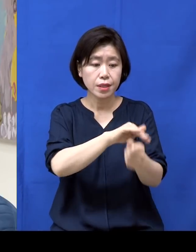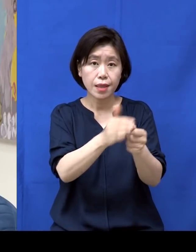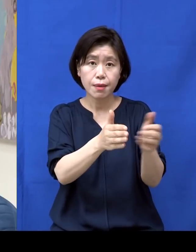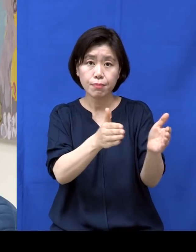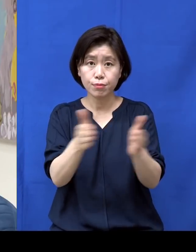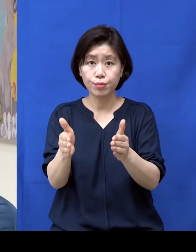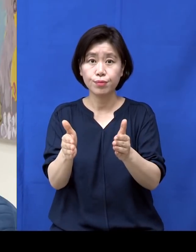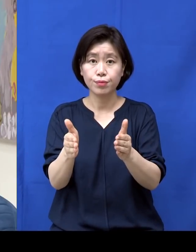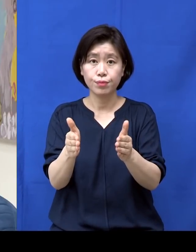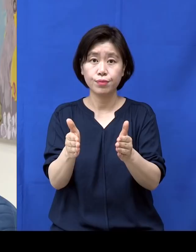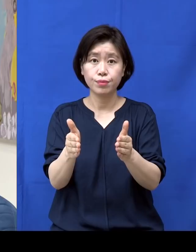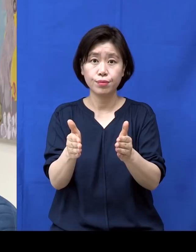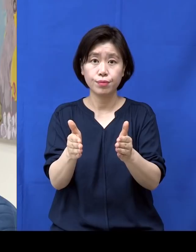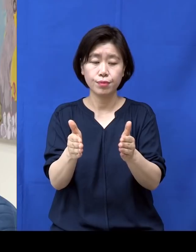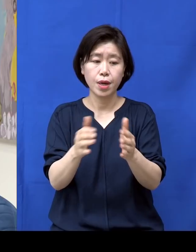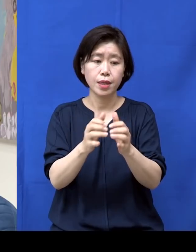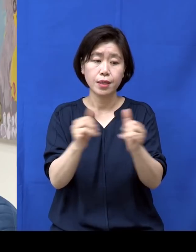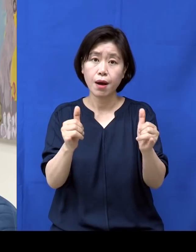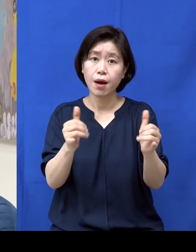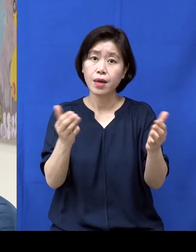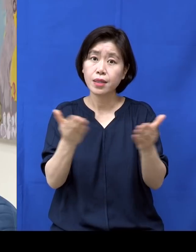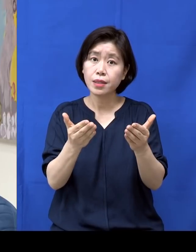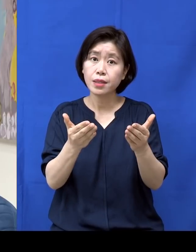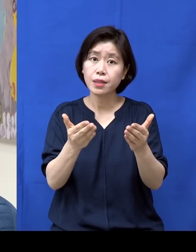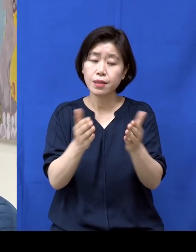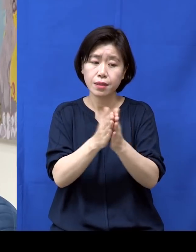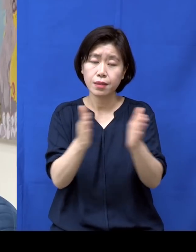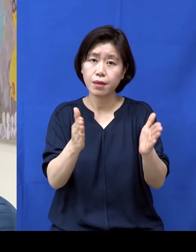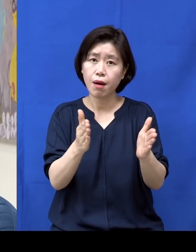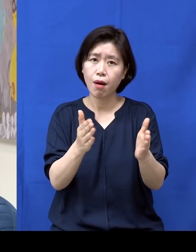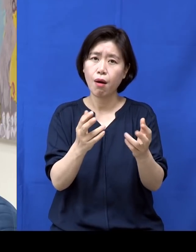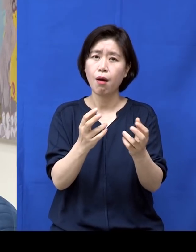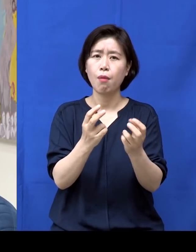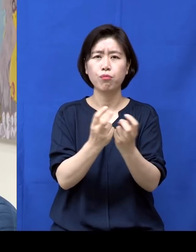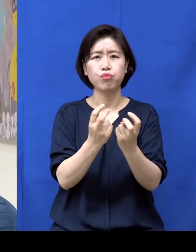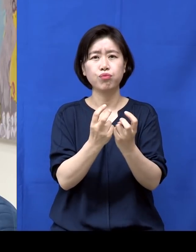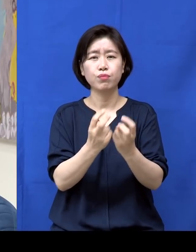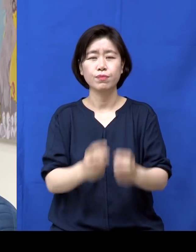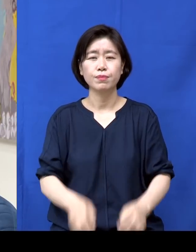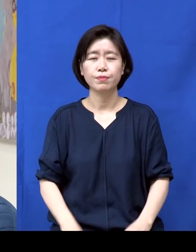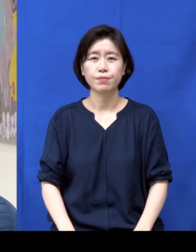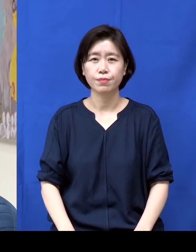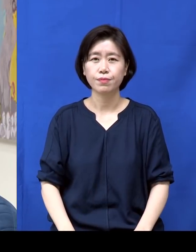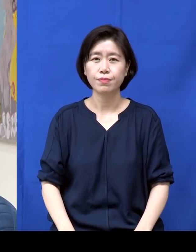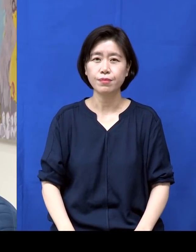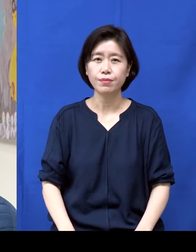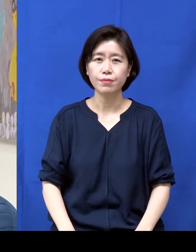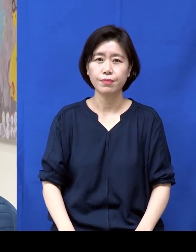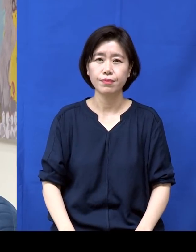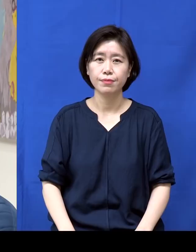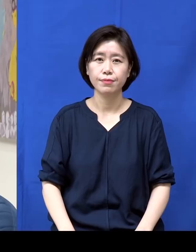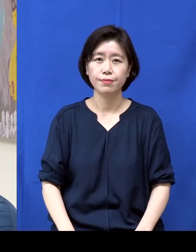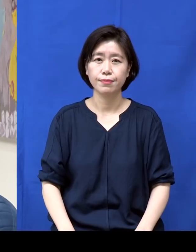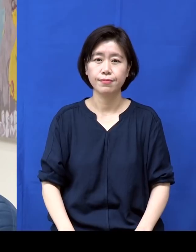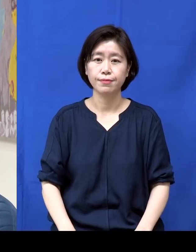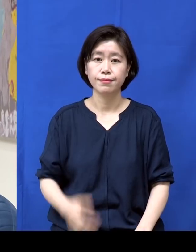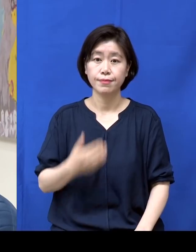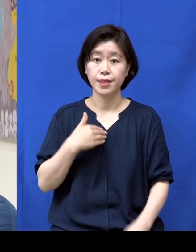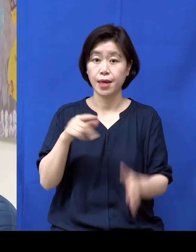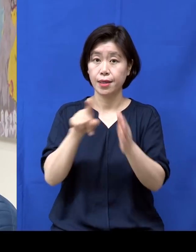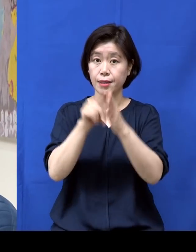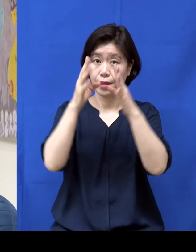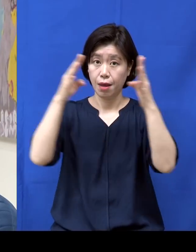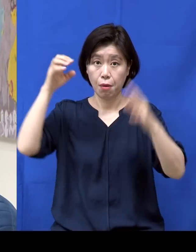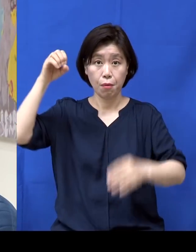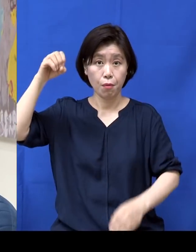신대원을 가면서 네. 저는 그 나중에 졸업 후에 목회 예. 계획이라는 거를 신대원 들어갈 때부터 어느